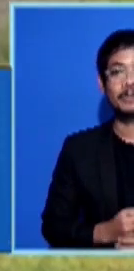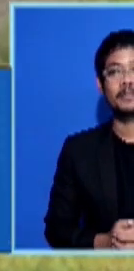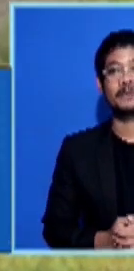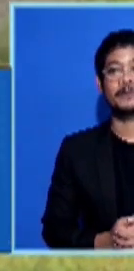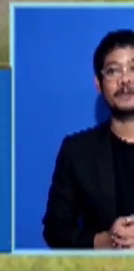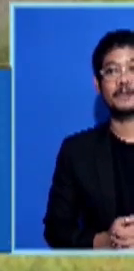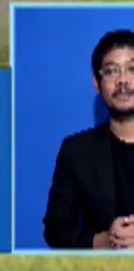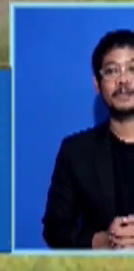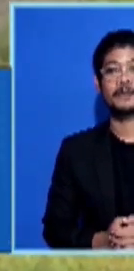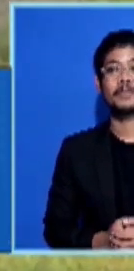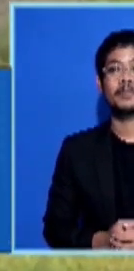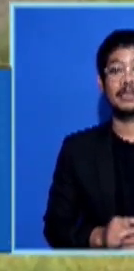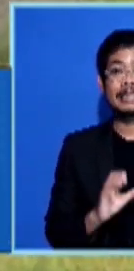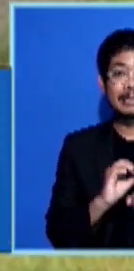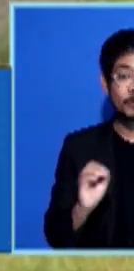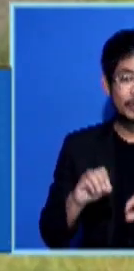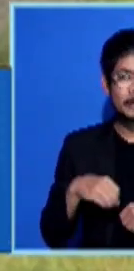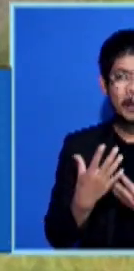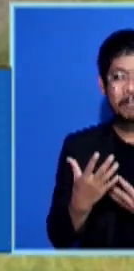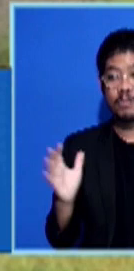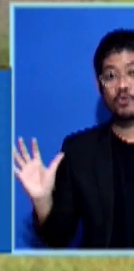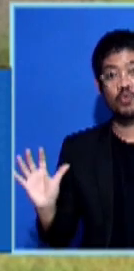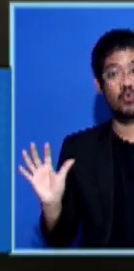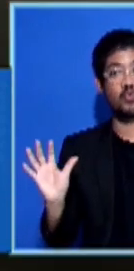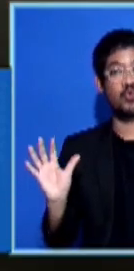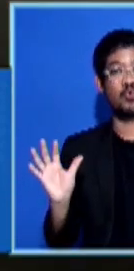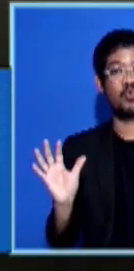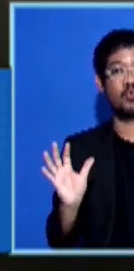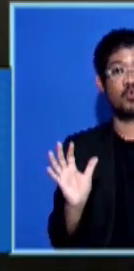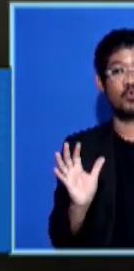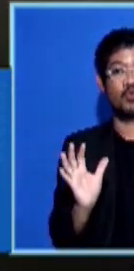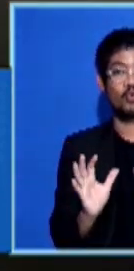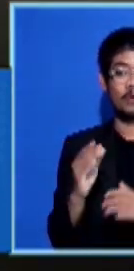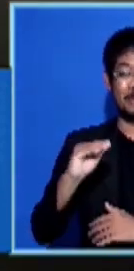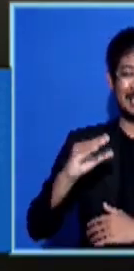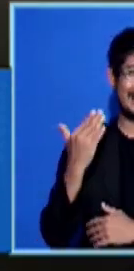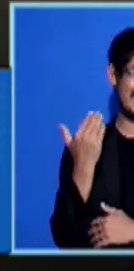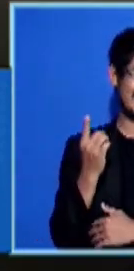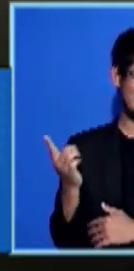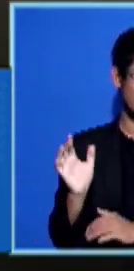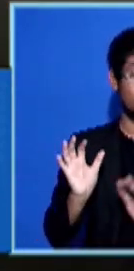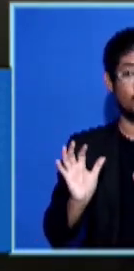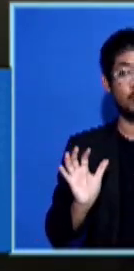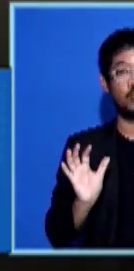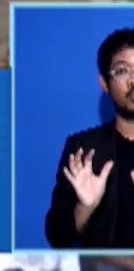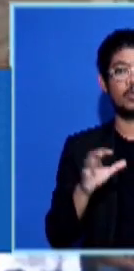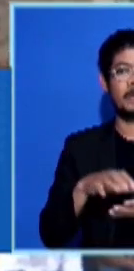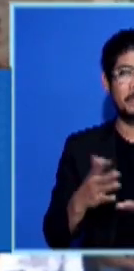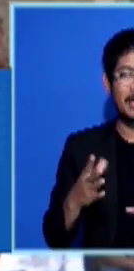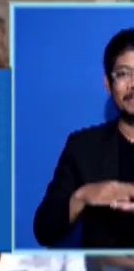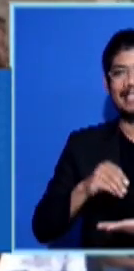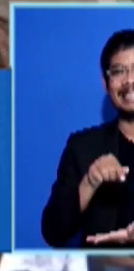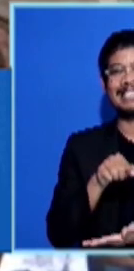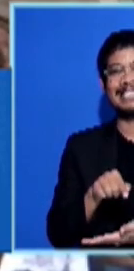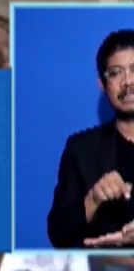Ribuan umat Muslim dari berbagai penjuru wilayah di Parang Tritis pagi hari tadi berbondong-bondong di kawasan konservasi alam Gumuk Pasir Bercan